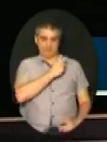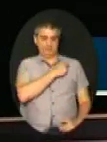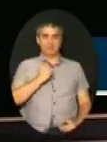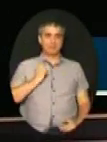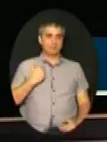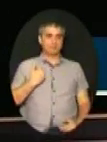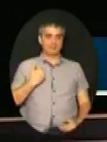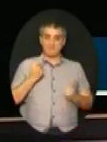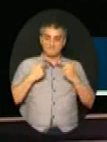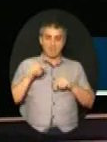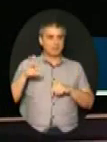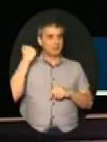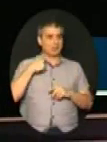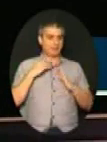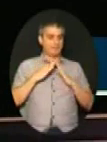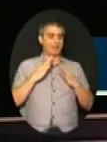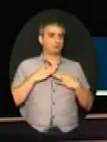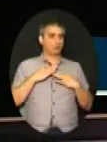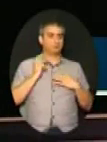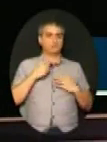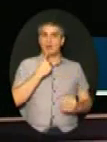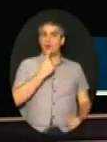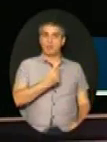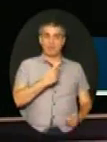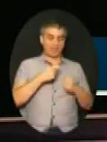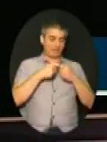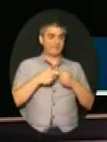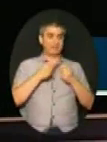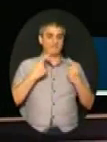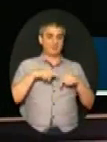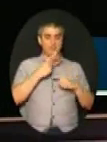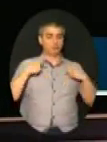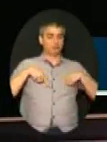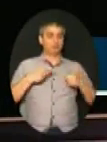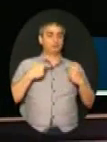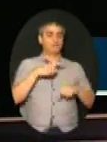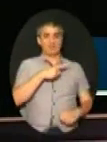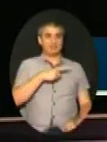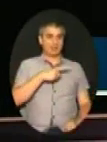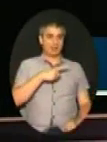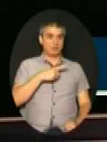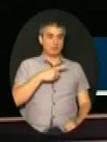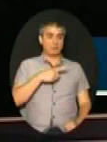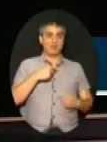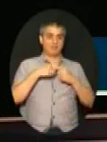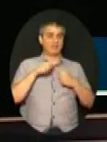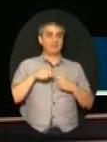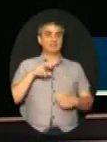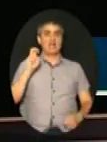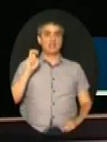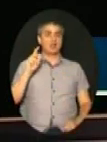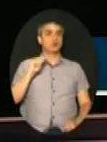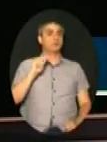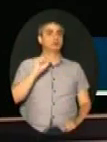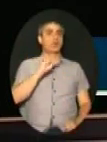בצבא, הוועדה הזו הייתה לי בית. צריך לומר שחברת הוועדה, יושבת ראש הוועדה, חברת הכנסת עאידה